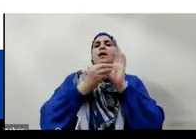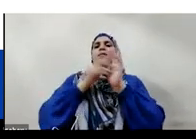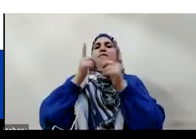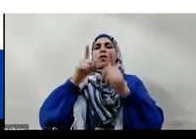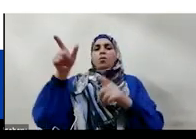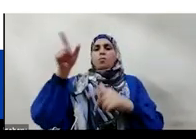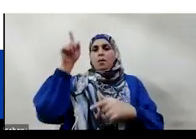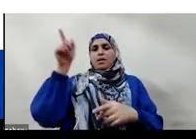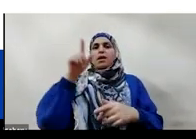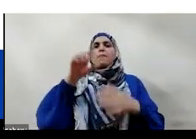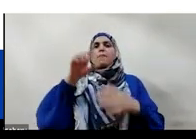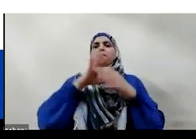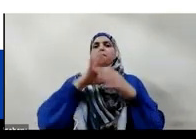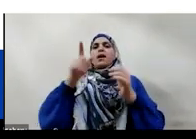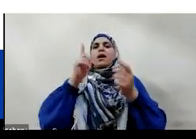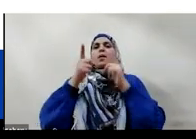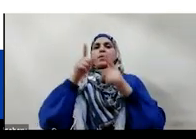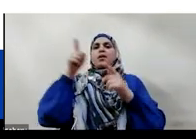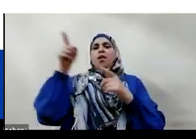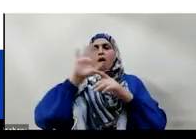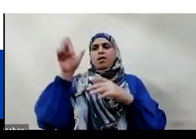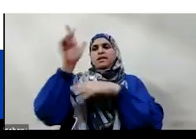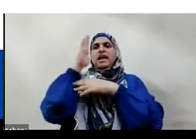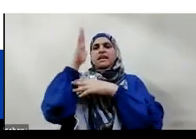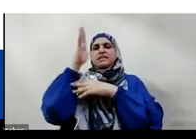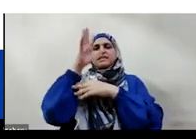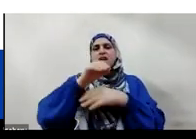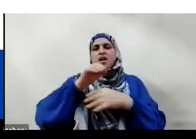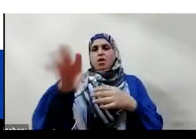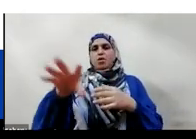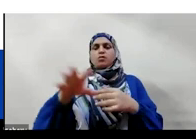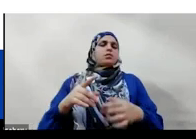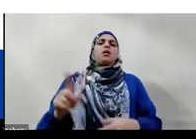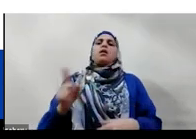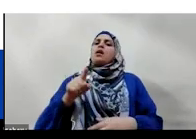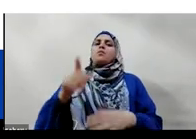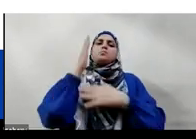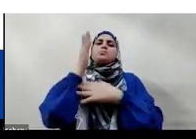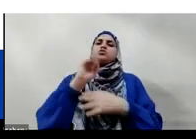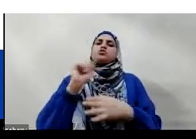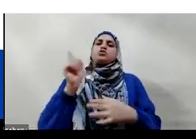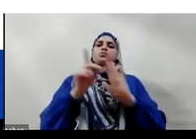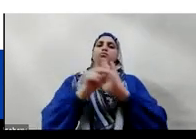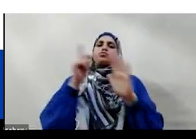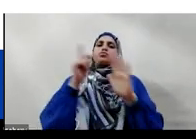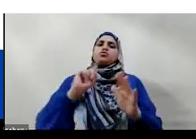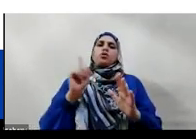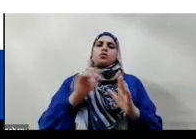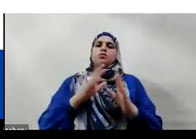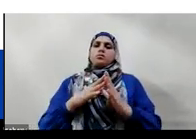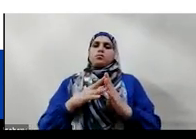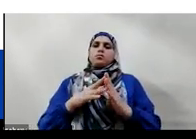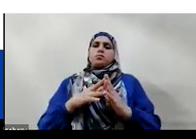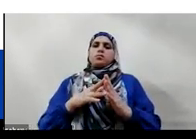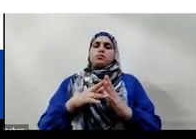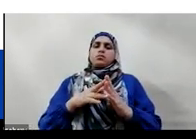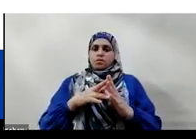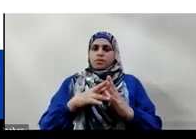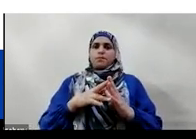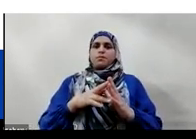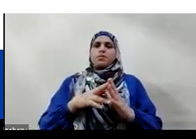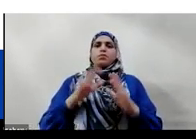كده ان الانستيتيوشن دي هتبقى من ضمن الانستيتيوشن اللي انا بختارها وبقدم عليها في النهايه، ومش معنى كده ان هي دي هتبقى